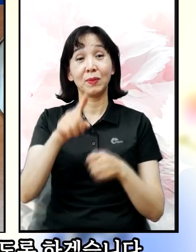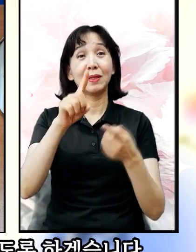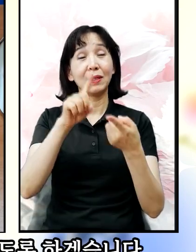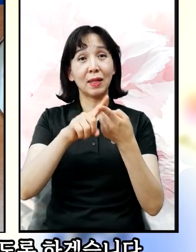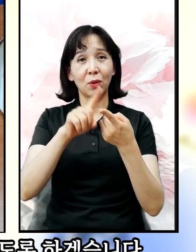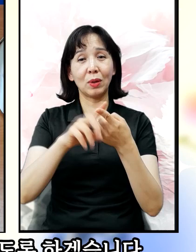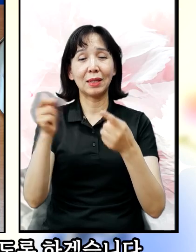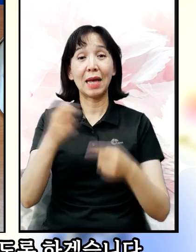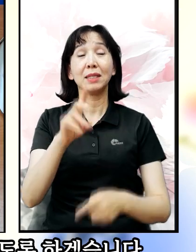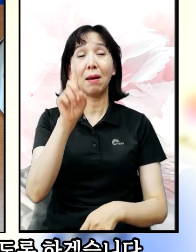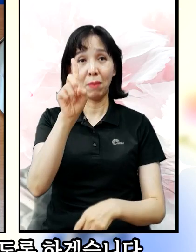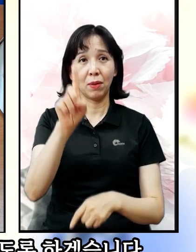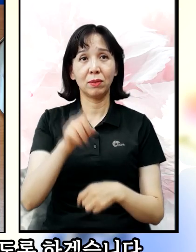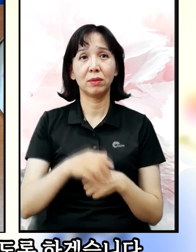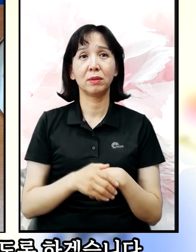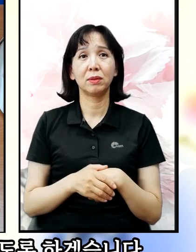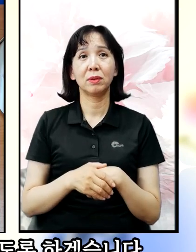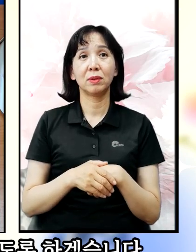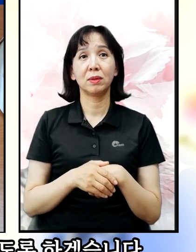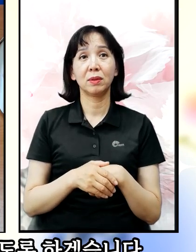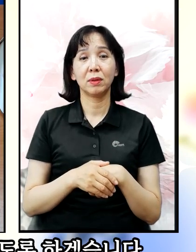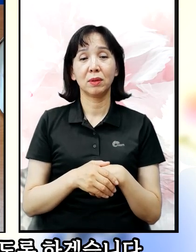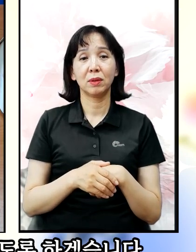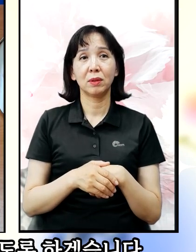자, 이 상태에서 다시 한번